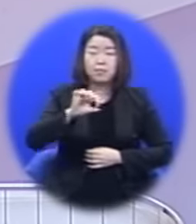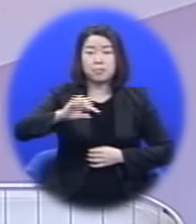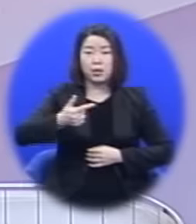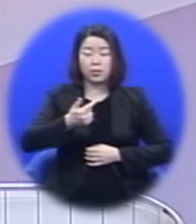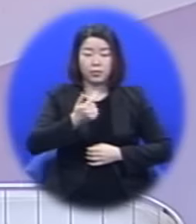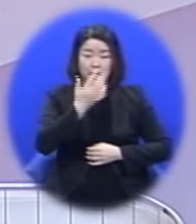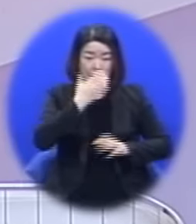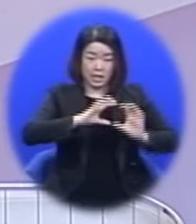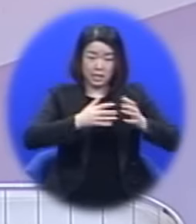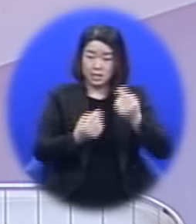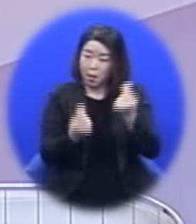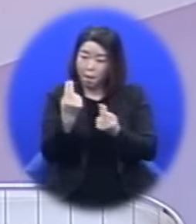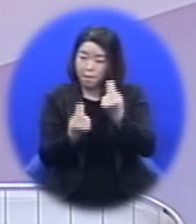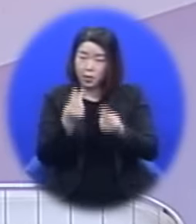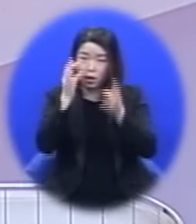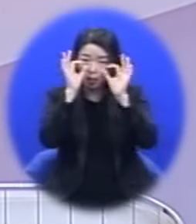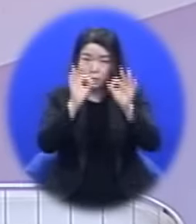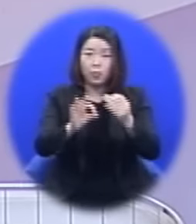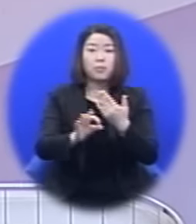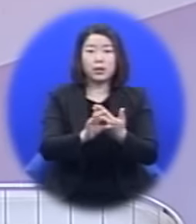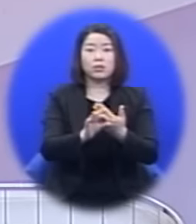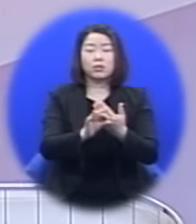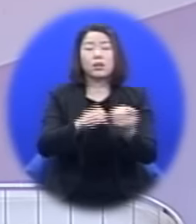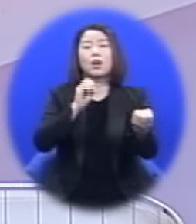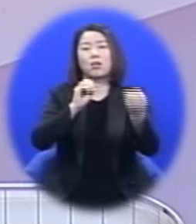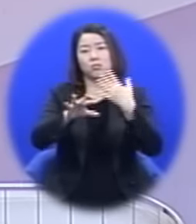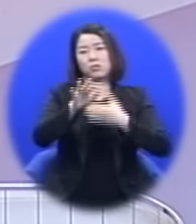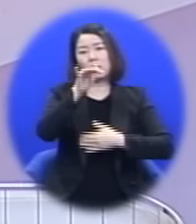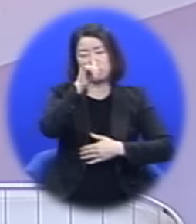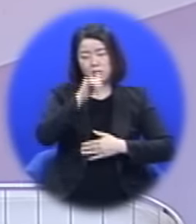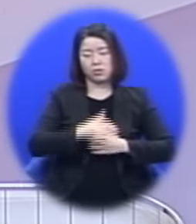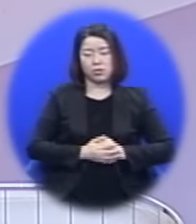한번 비교해 보시면 응답 받은 거죠.